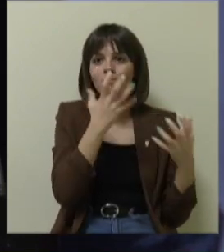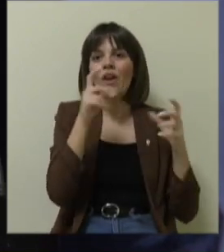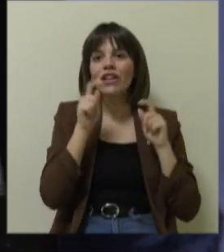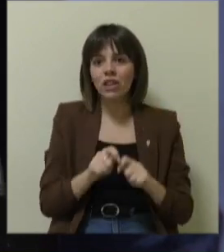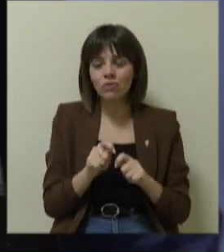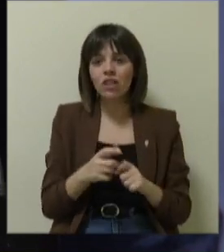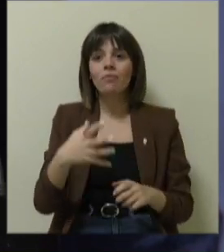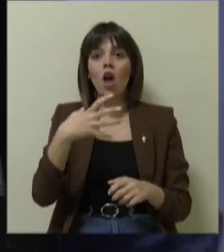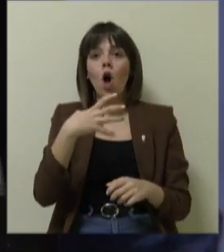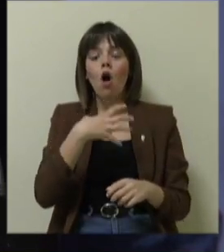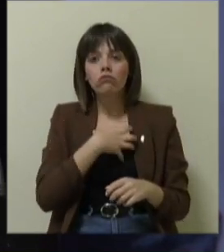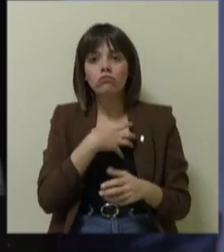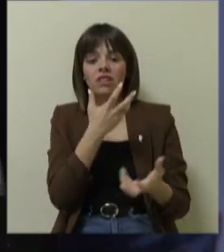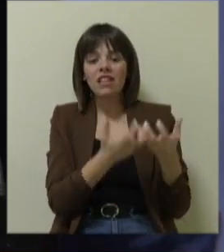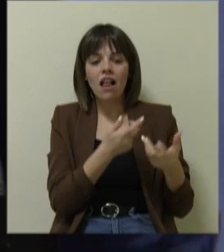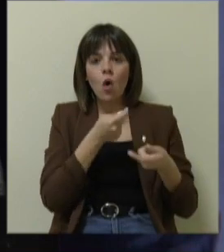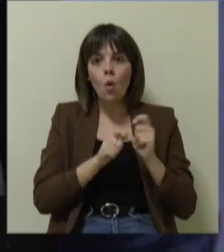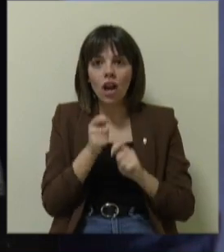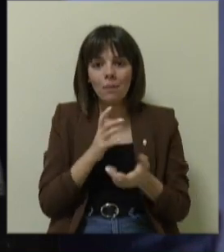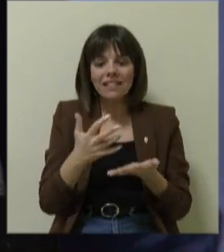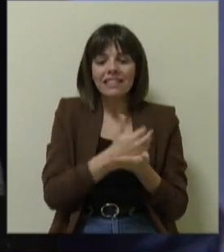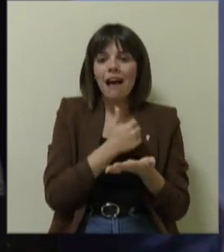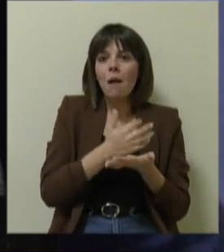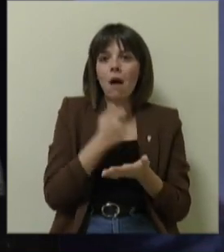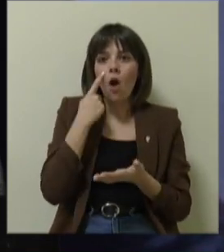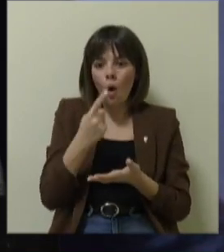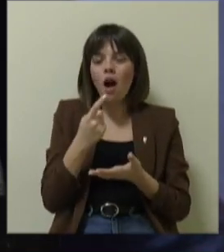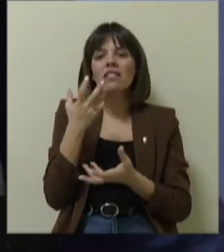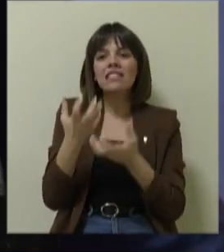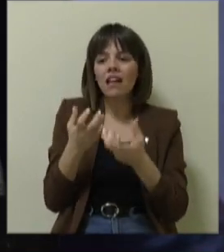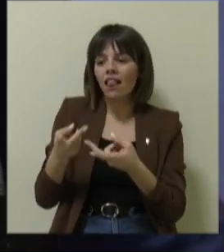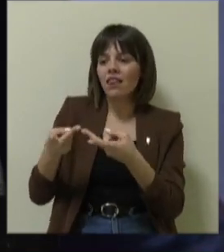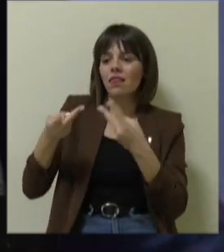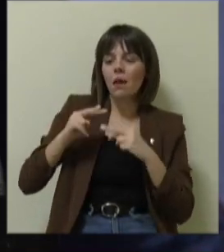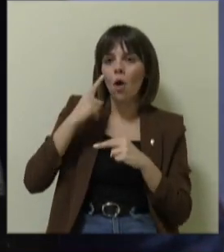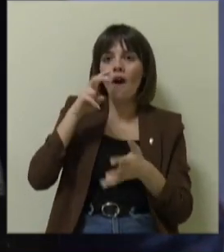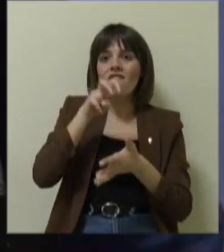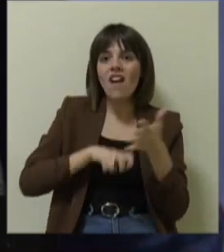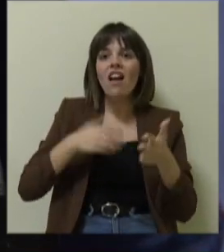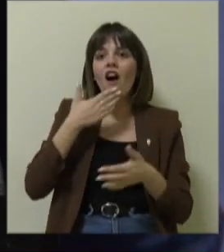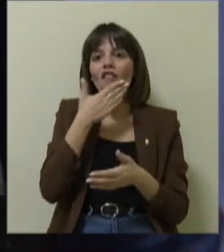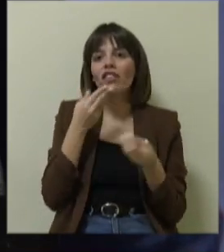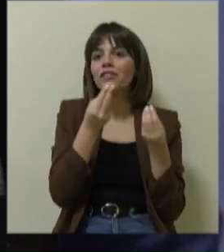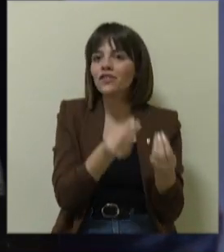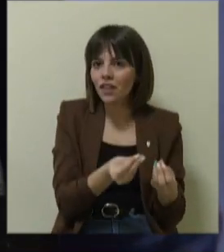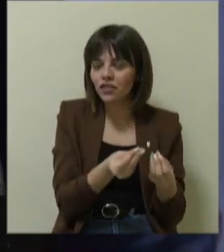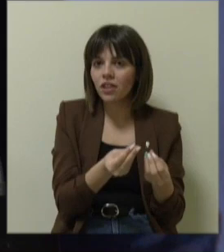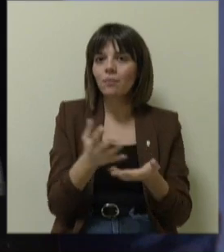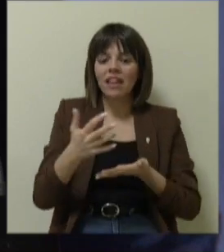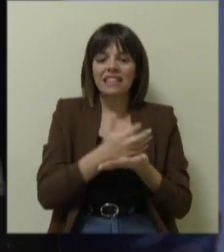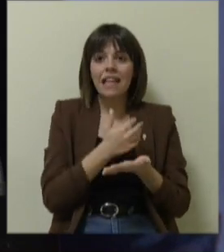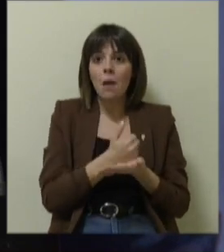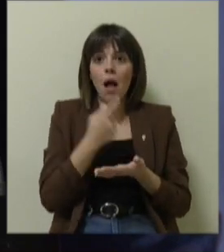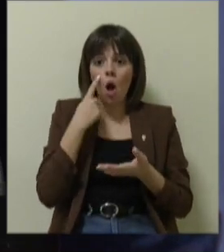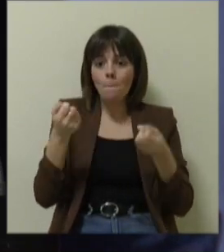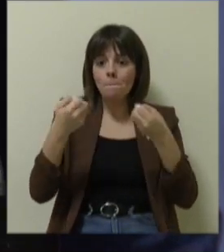Öz kaynak kullanımına ve sermaye piyasalarından kaynak teminine vergi avantajı sağlayacağız. Sermaye